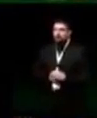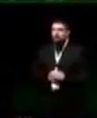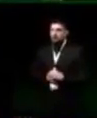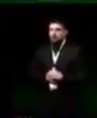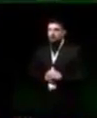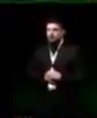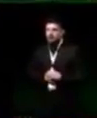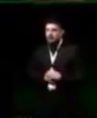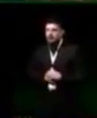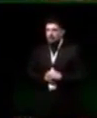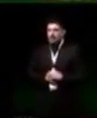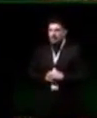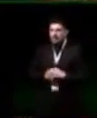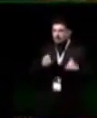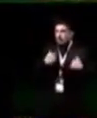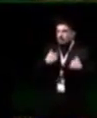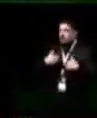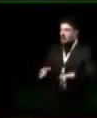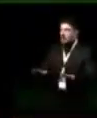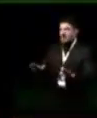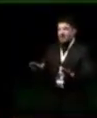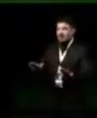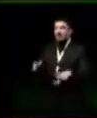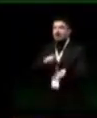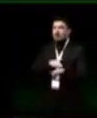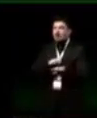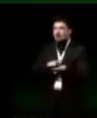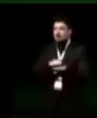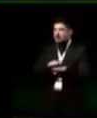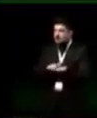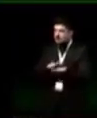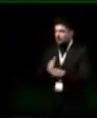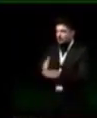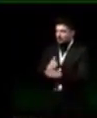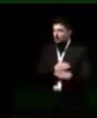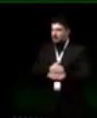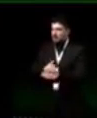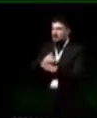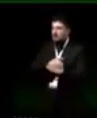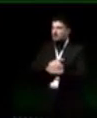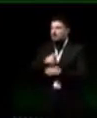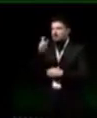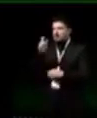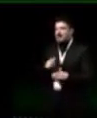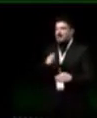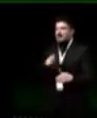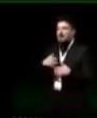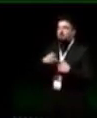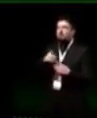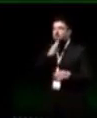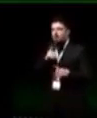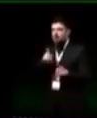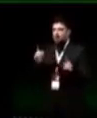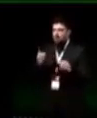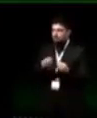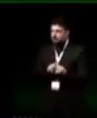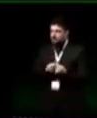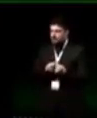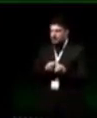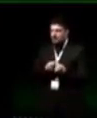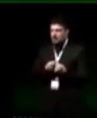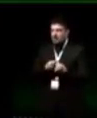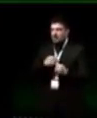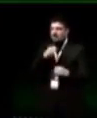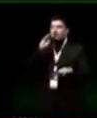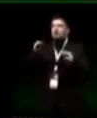Non possiamo mollare un'esperienza condivisa e comunitaria in nome di un rancore personale. E contemporaneamente voglio fare un appello a